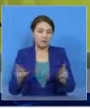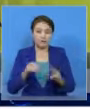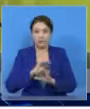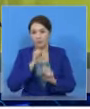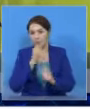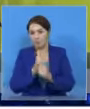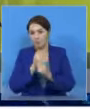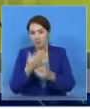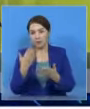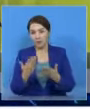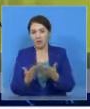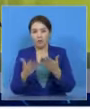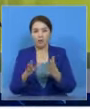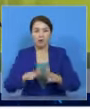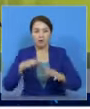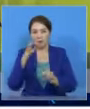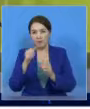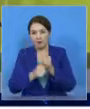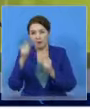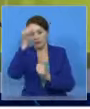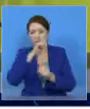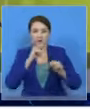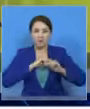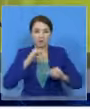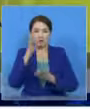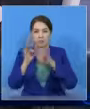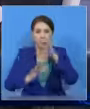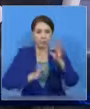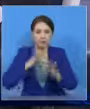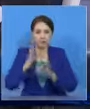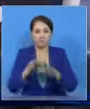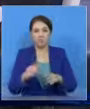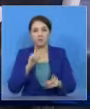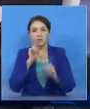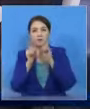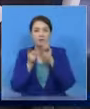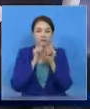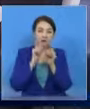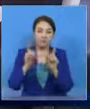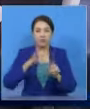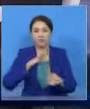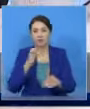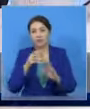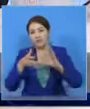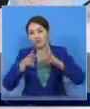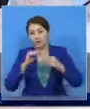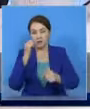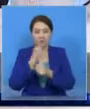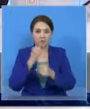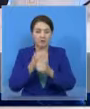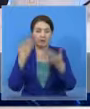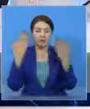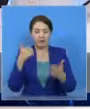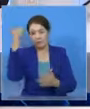колоссальная работа за этим стоит. Это круглогодичный упорный труд днем и ночью. В ходе заседания проанализированы итоги работы за